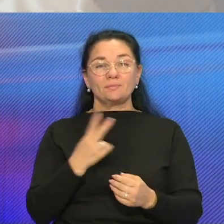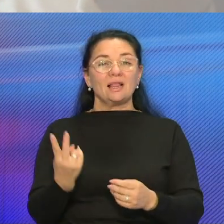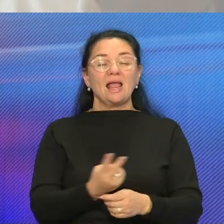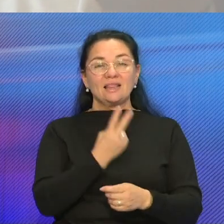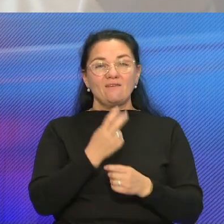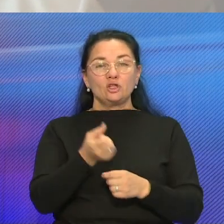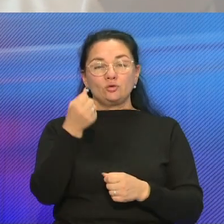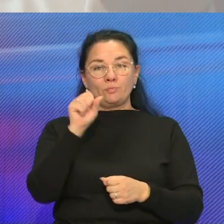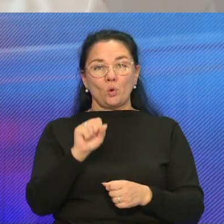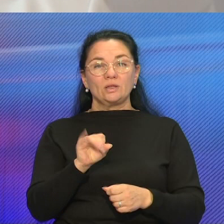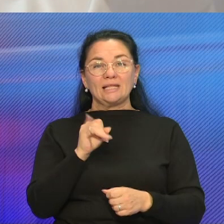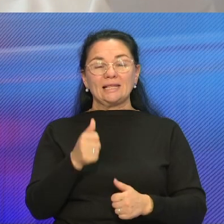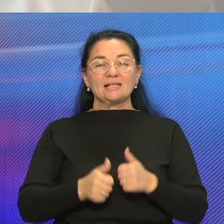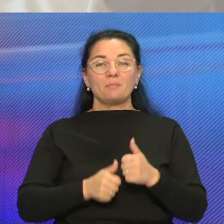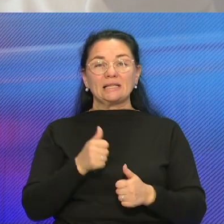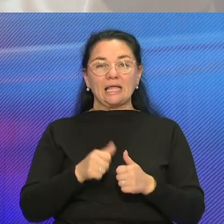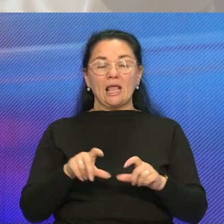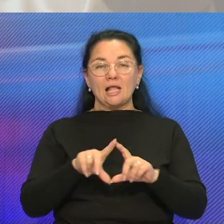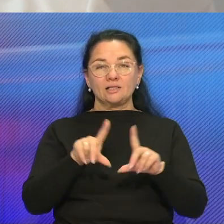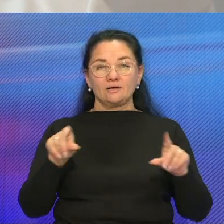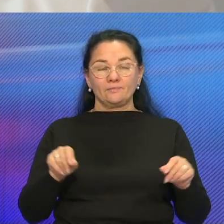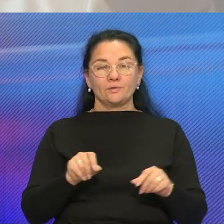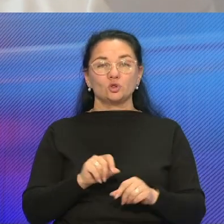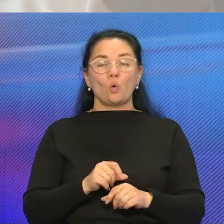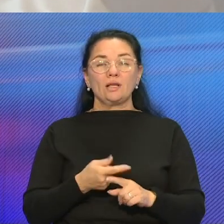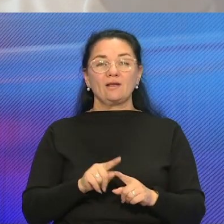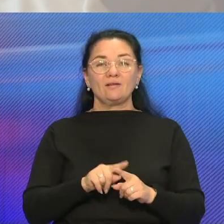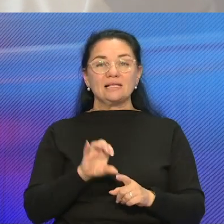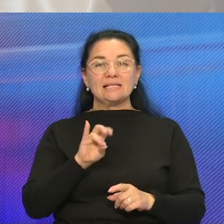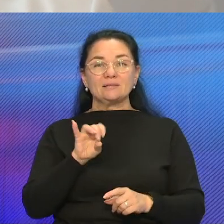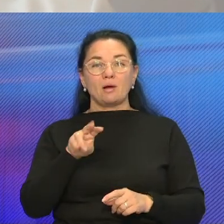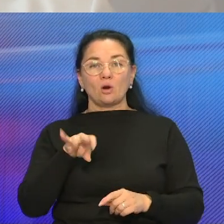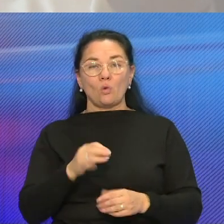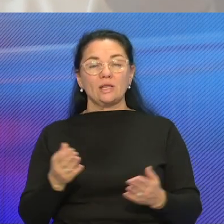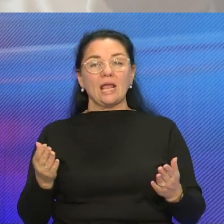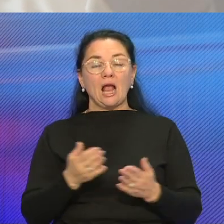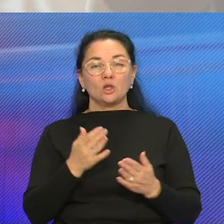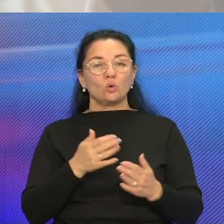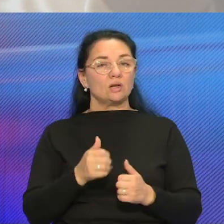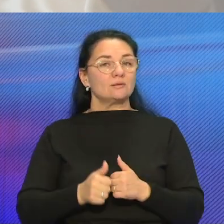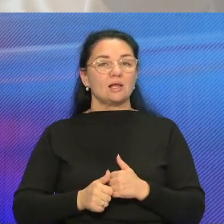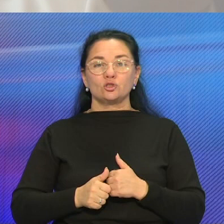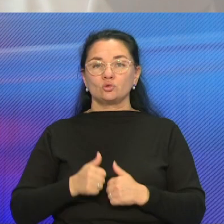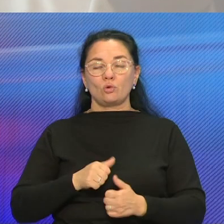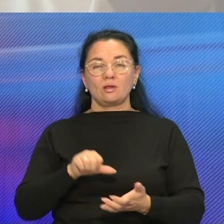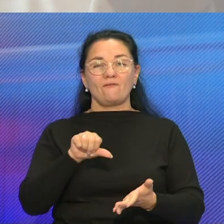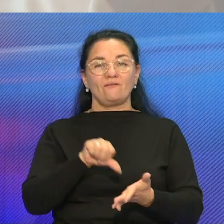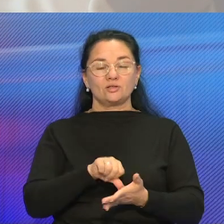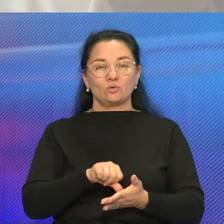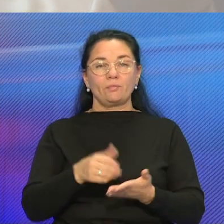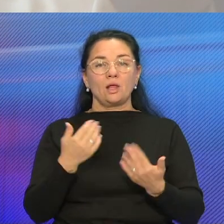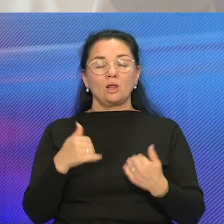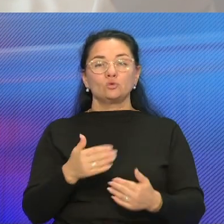школьників. Це Софіана Маль і це Баран Надежда з Смаргони, я достойно выступила, хоча на